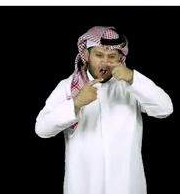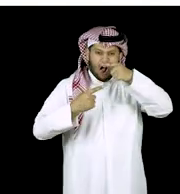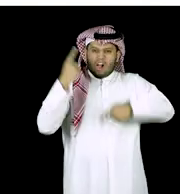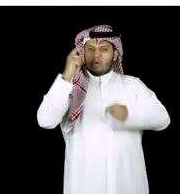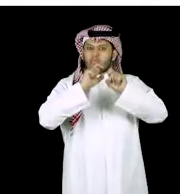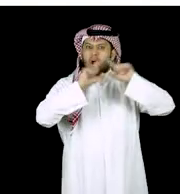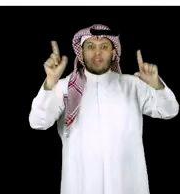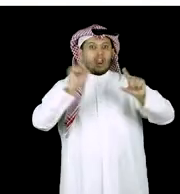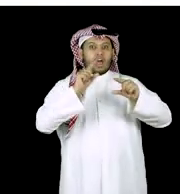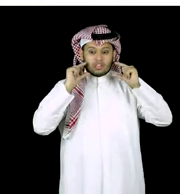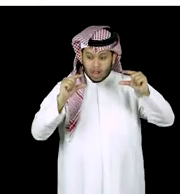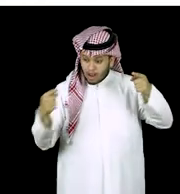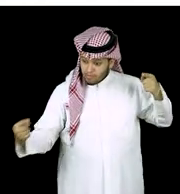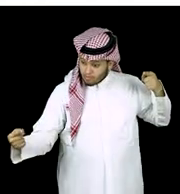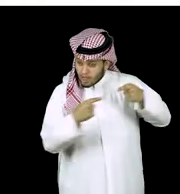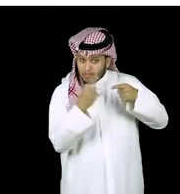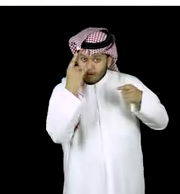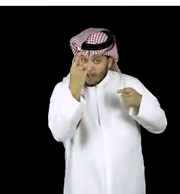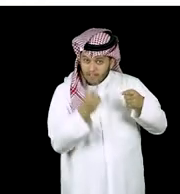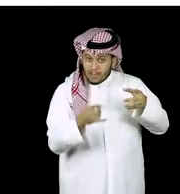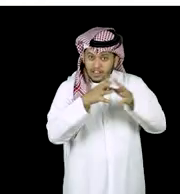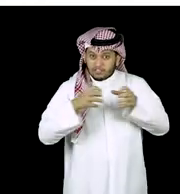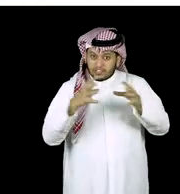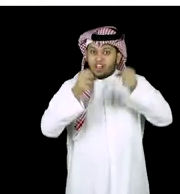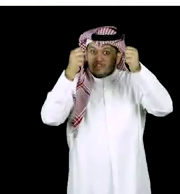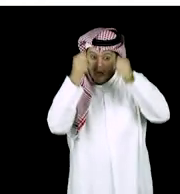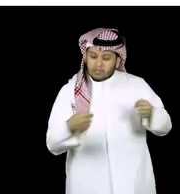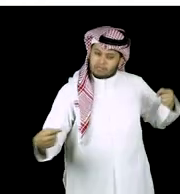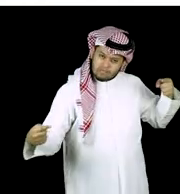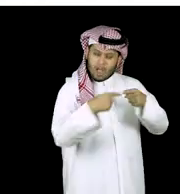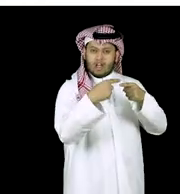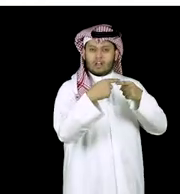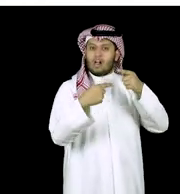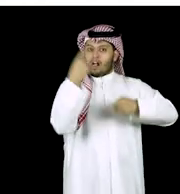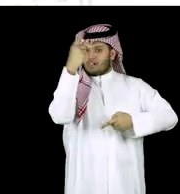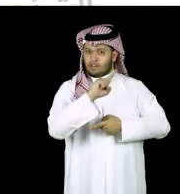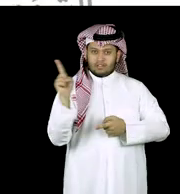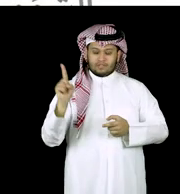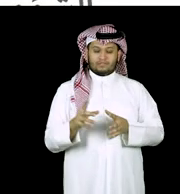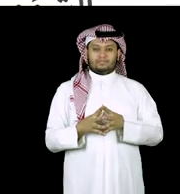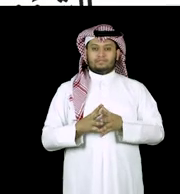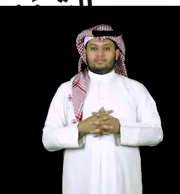مع دليل من أدلة الشريعة التفصيلية الثابتة.